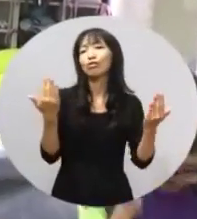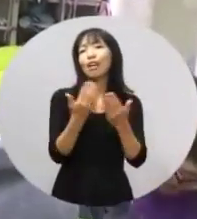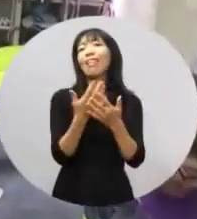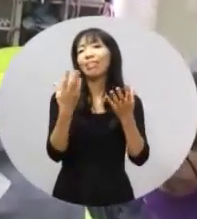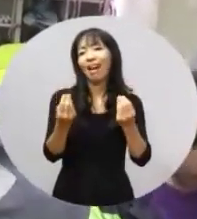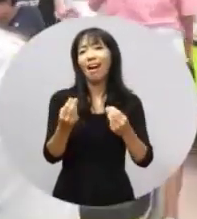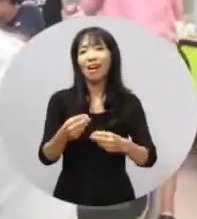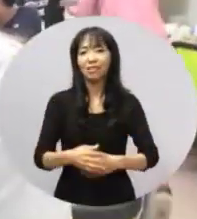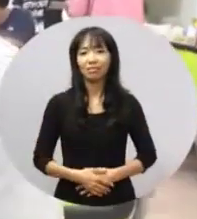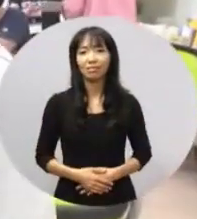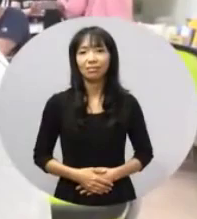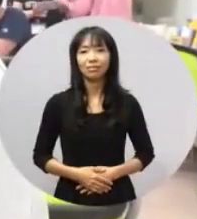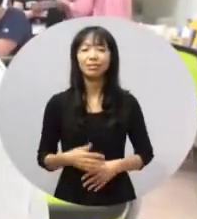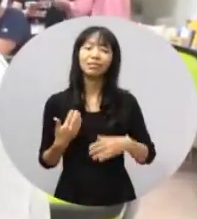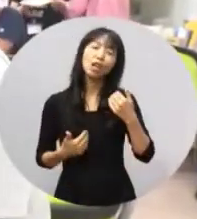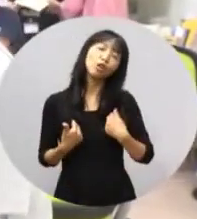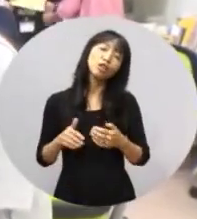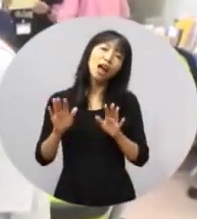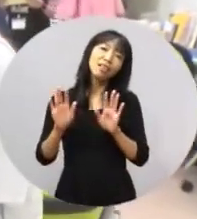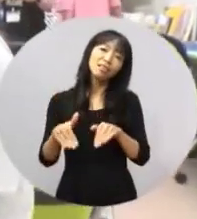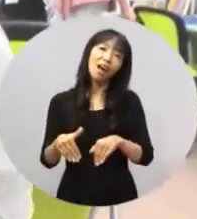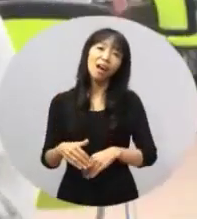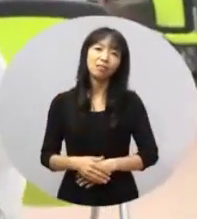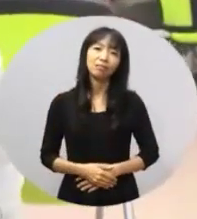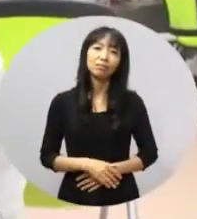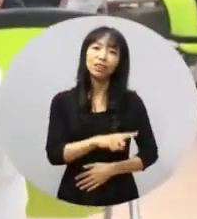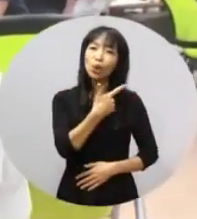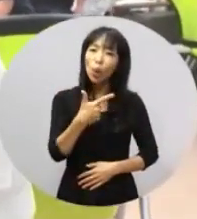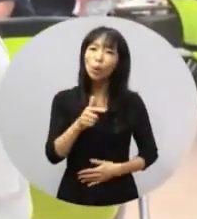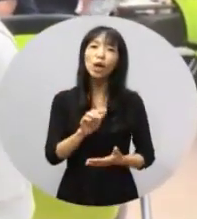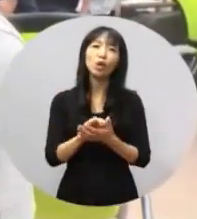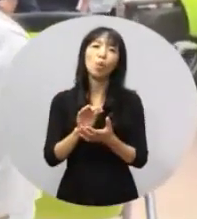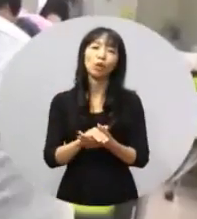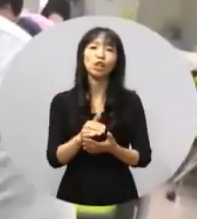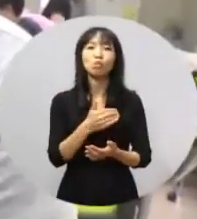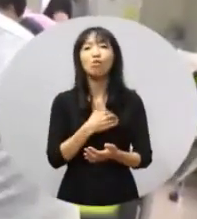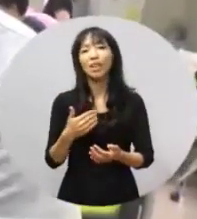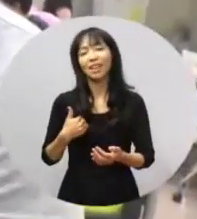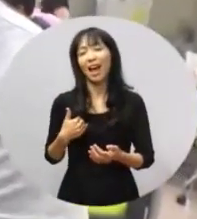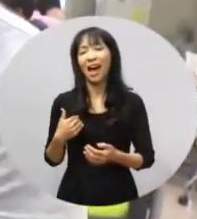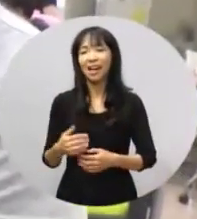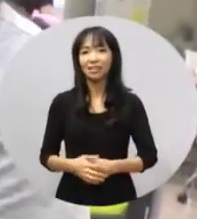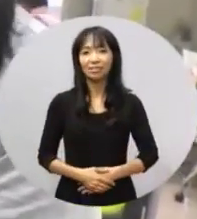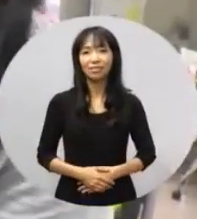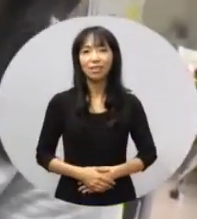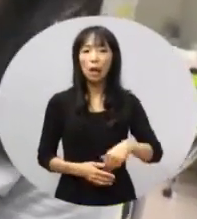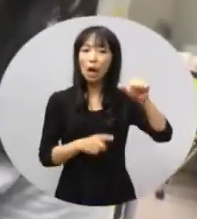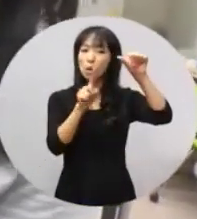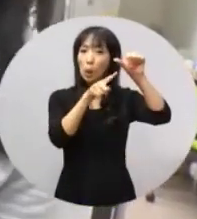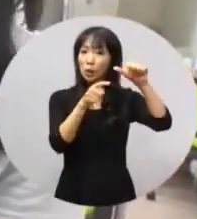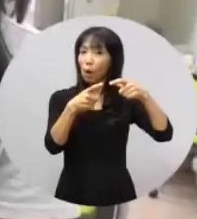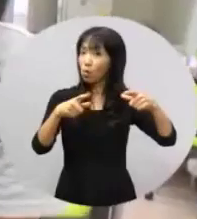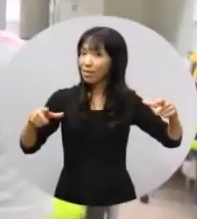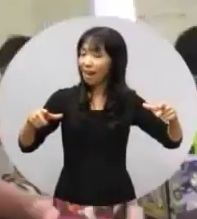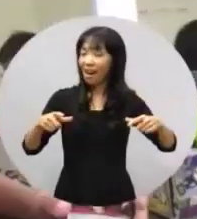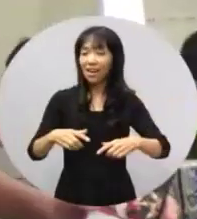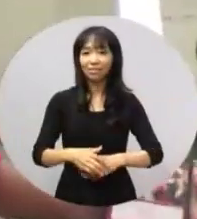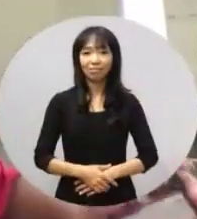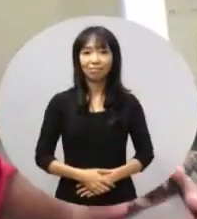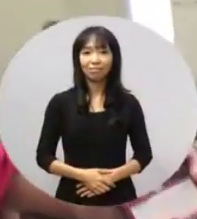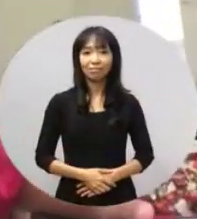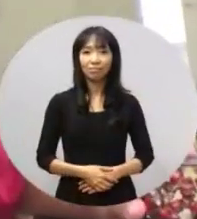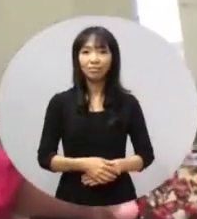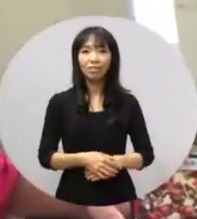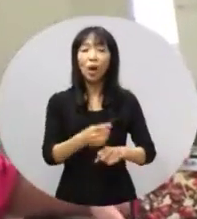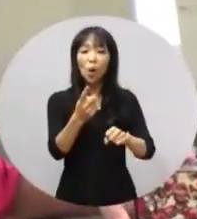なぁ惜しかったんいろんな困っちゃううっっにも絶対フェスここ